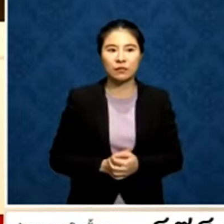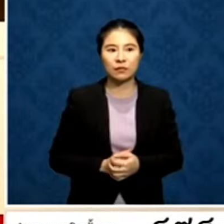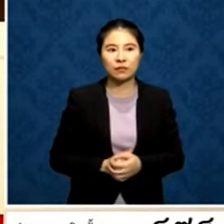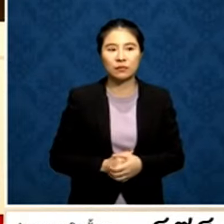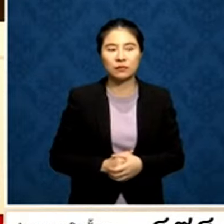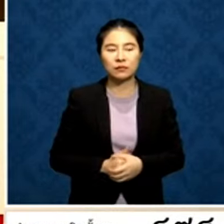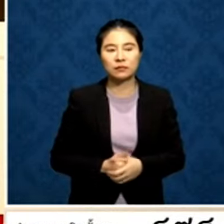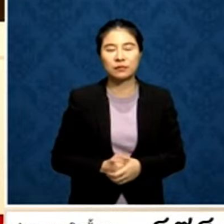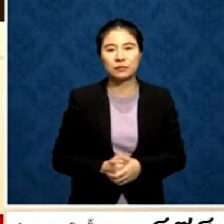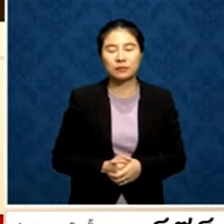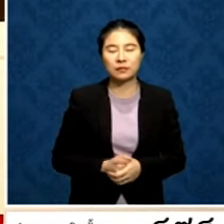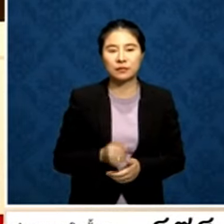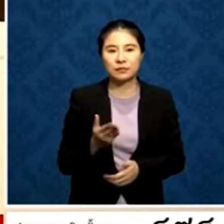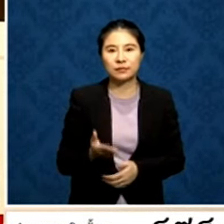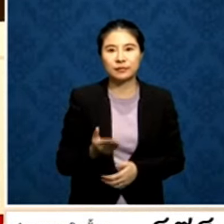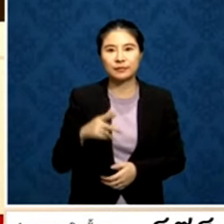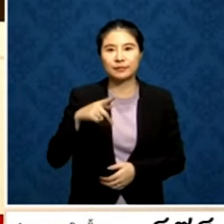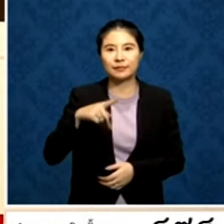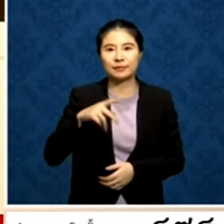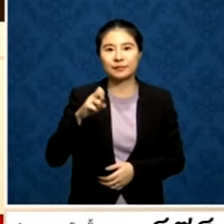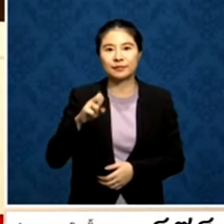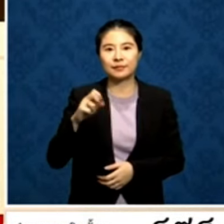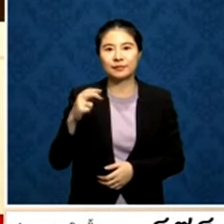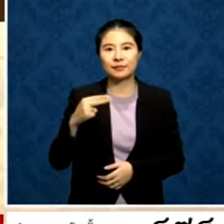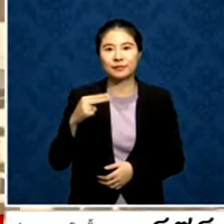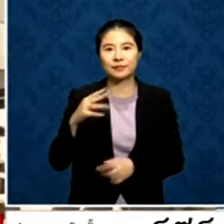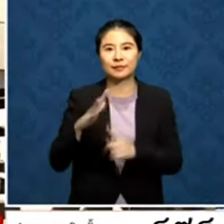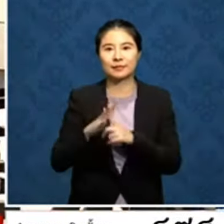ขอเชิญคุณพิธาลิ้มเจริญรัตน์